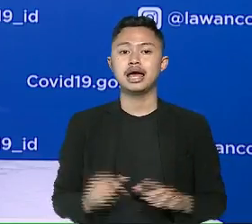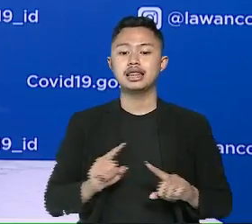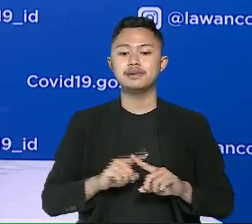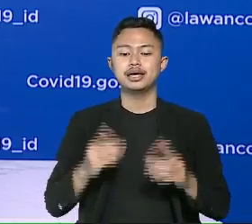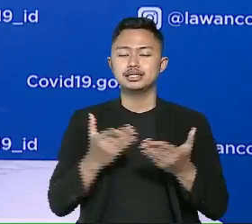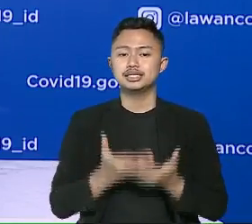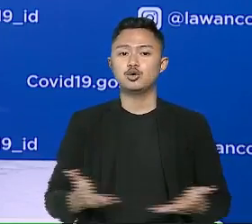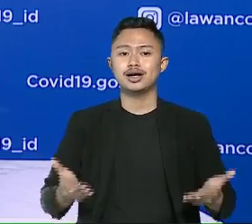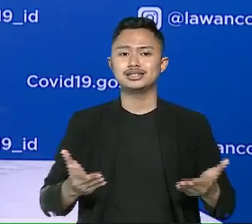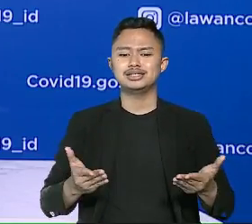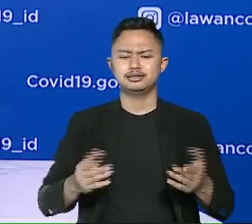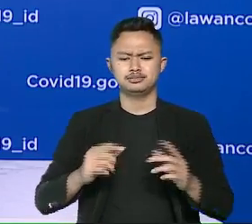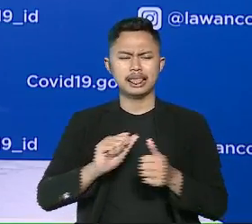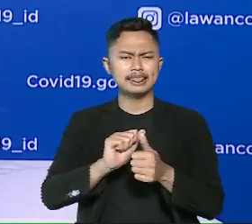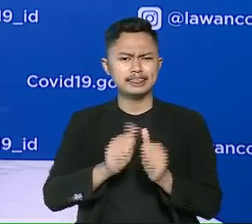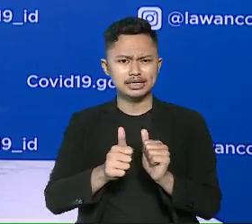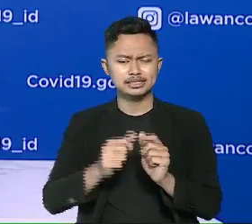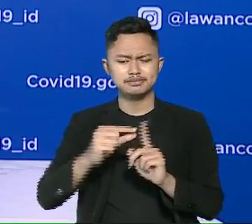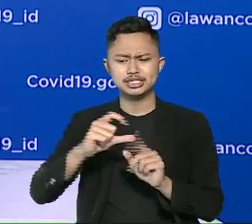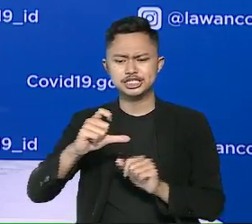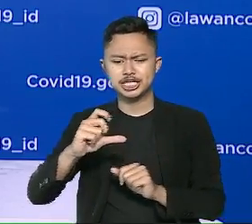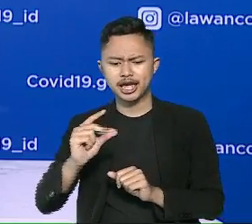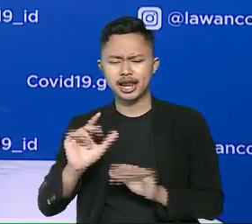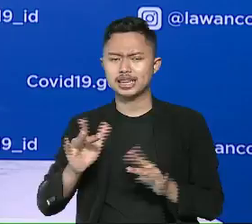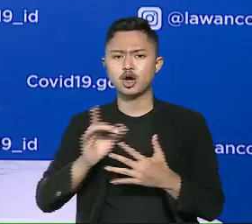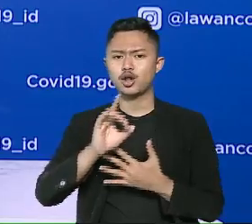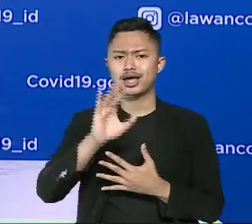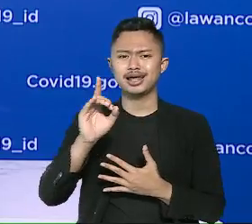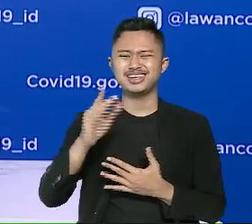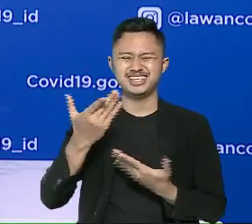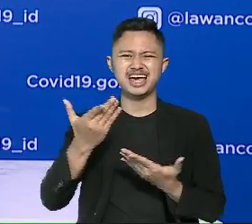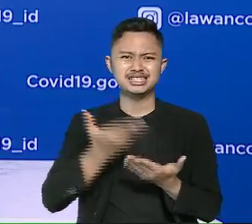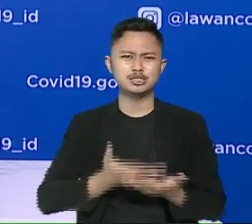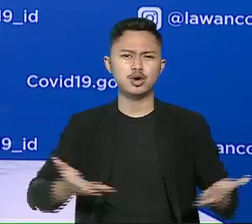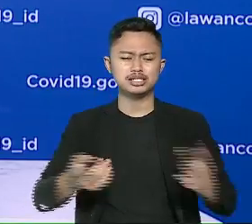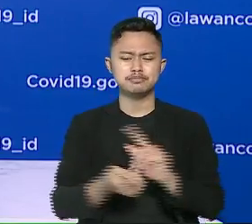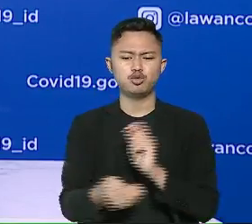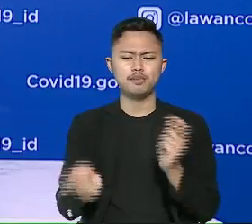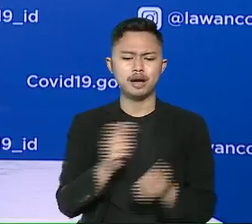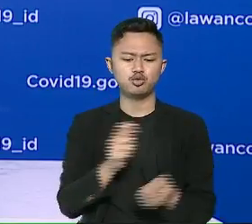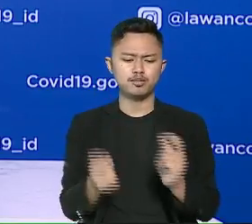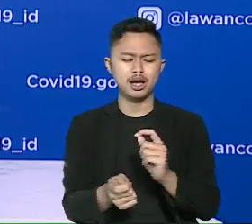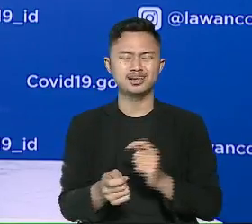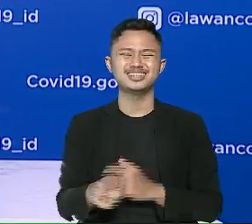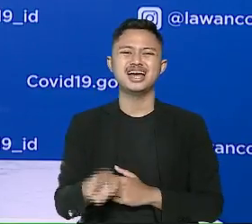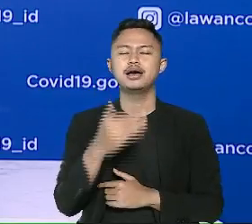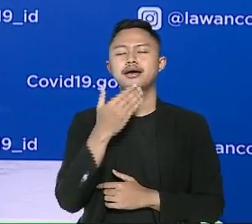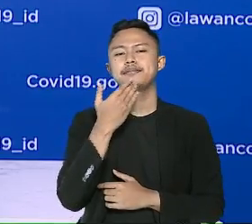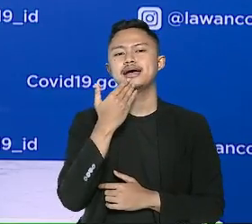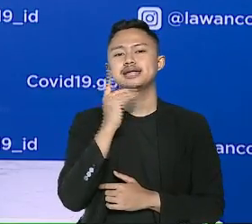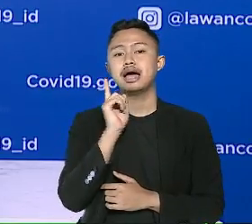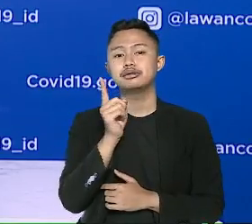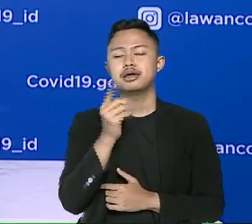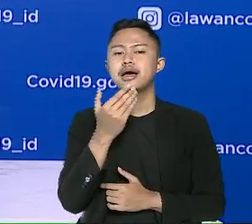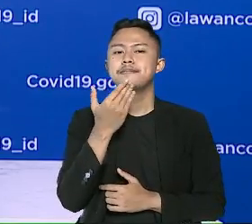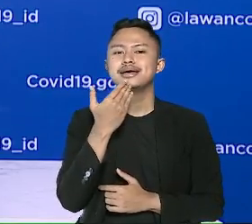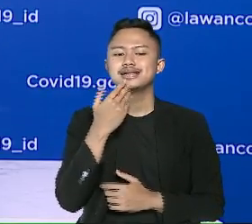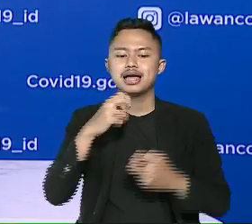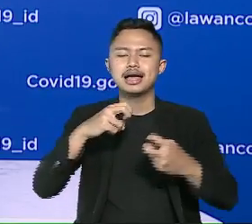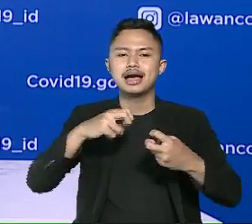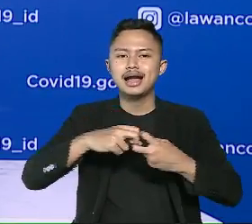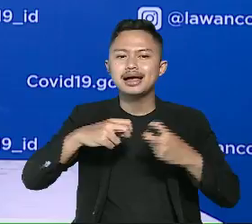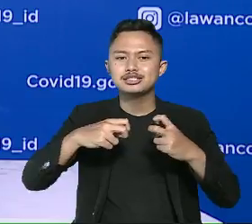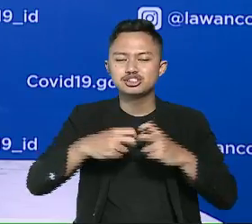Dinamika syarat testing, khususnya yang bersifat diagnostik, adalah hal yang amat wajar mengingat pertimbangan untuk pemilihan metode testing